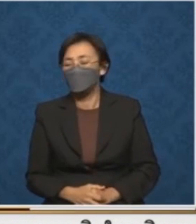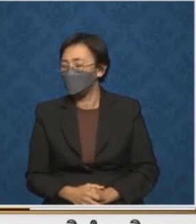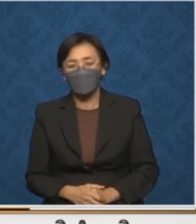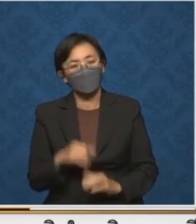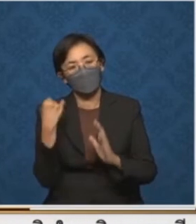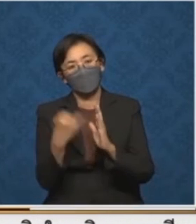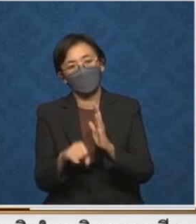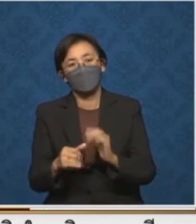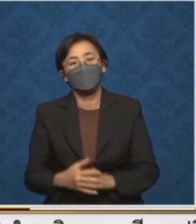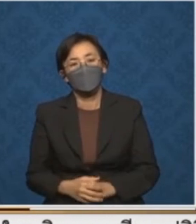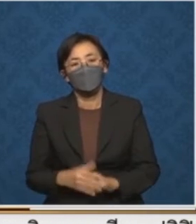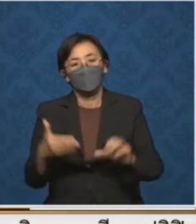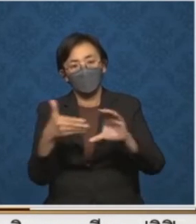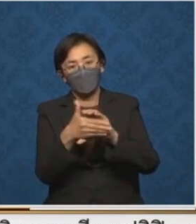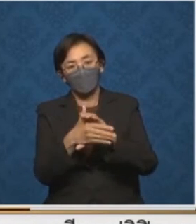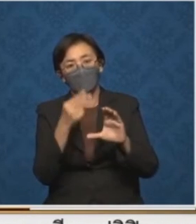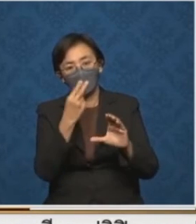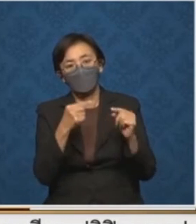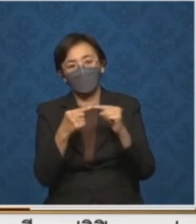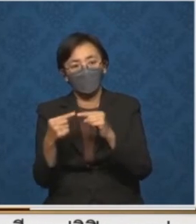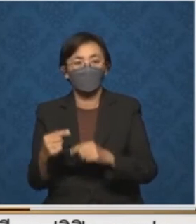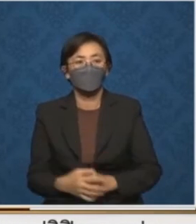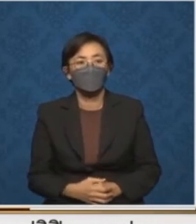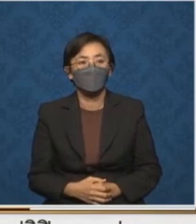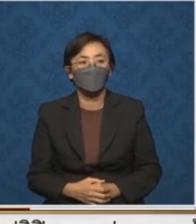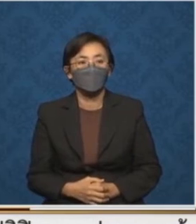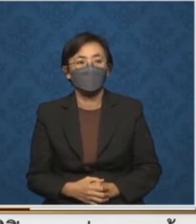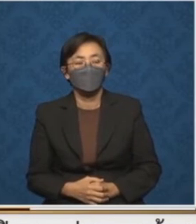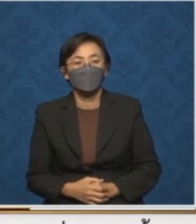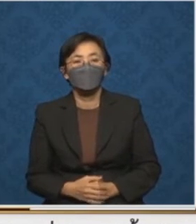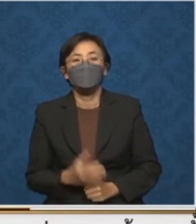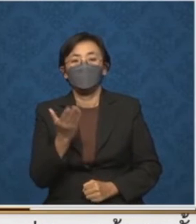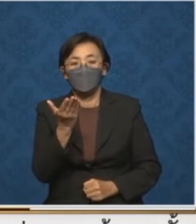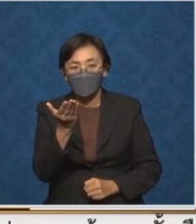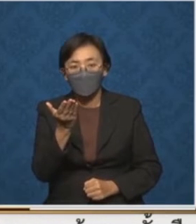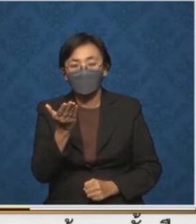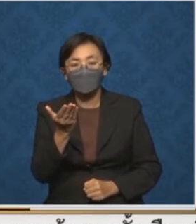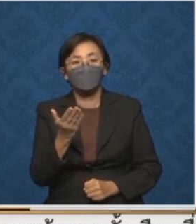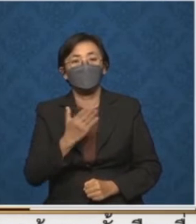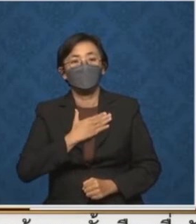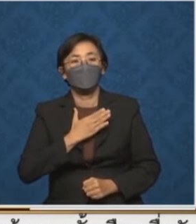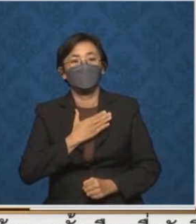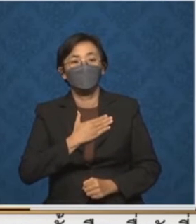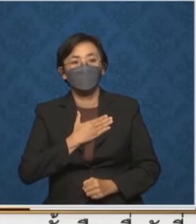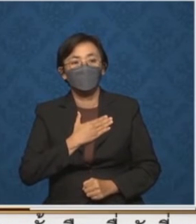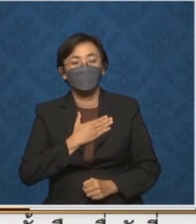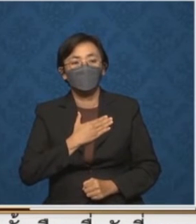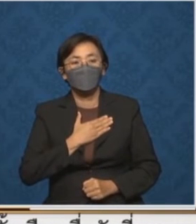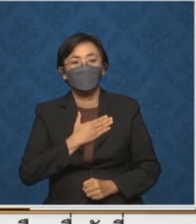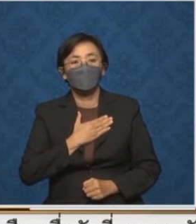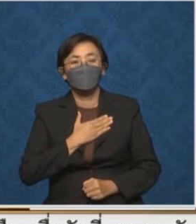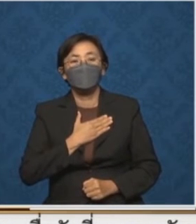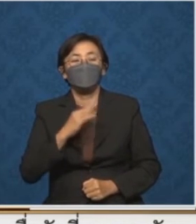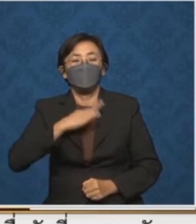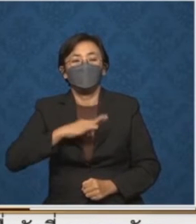ท่านเป็นผู้อำนวยการ เป็นอาจารย์แพทย์นะครั เป็นผู้อำนวยการศูยวาซินแห่งชาติครัคถามคือ